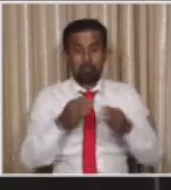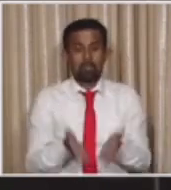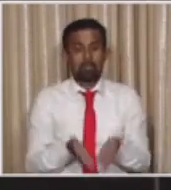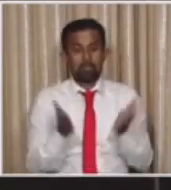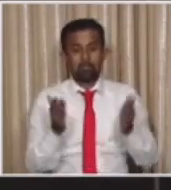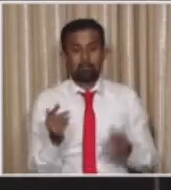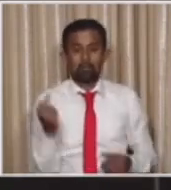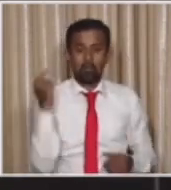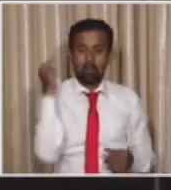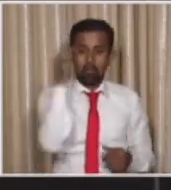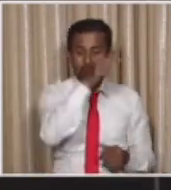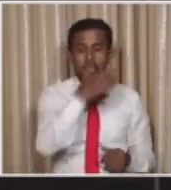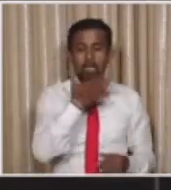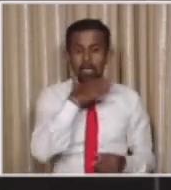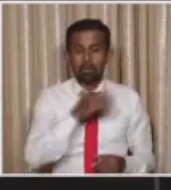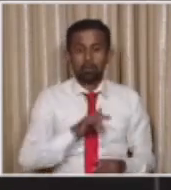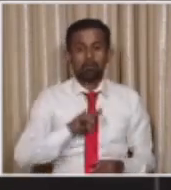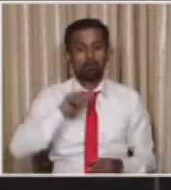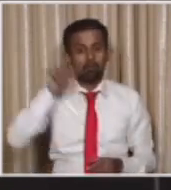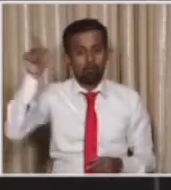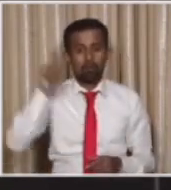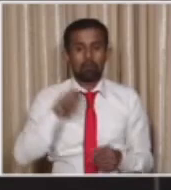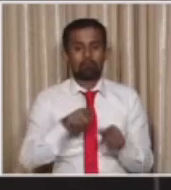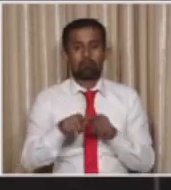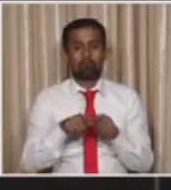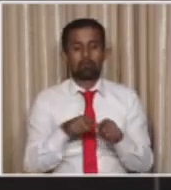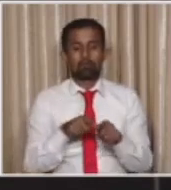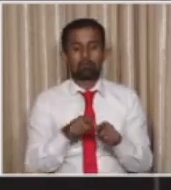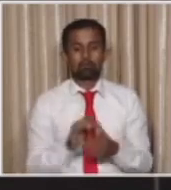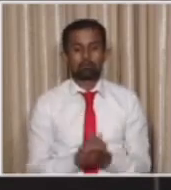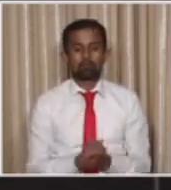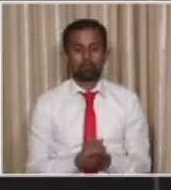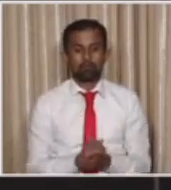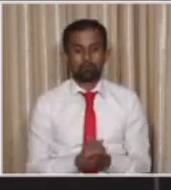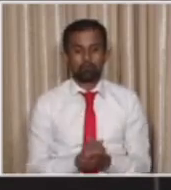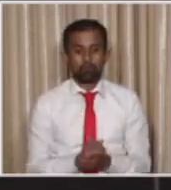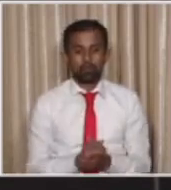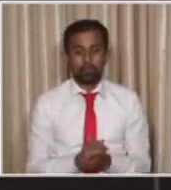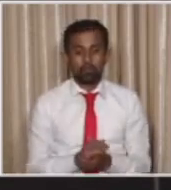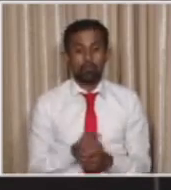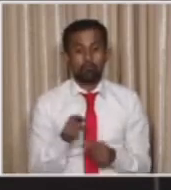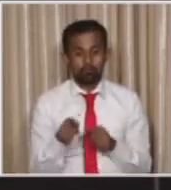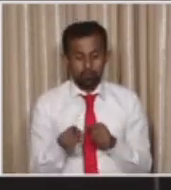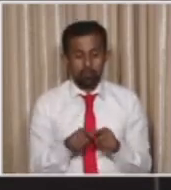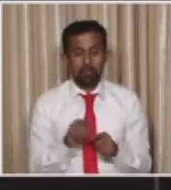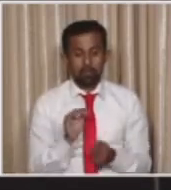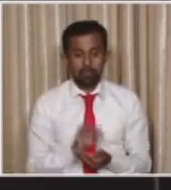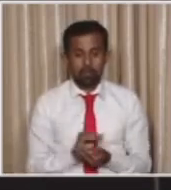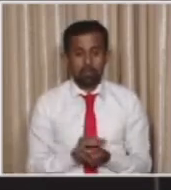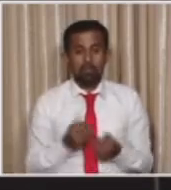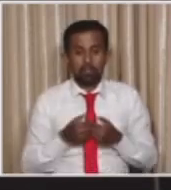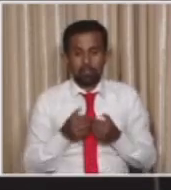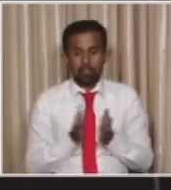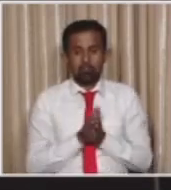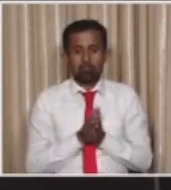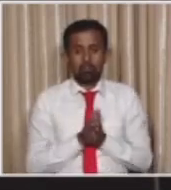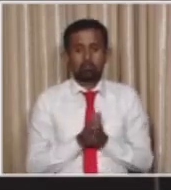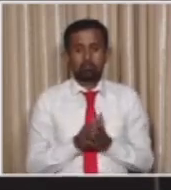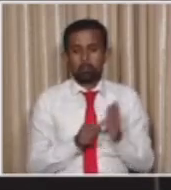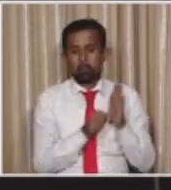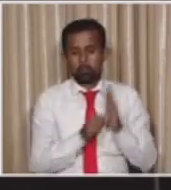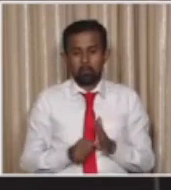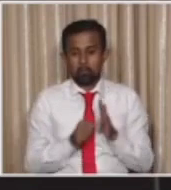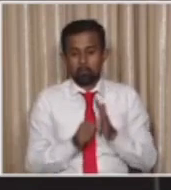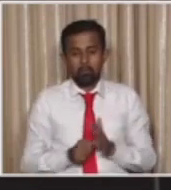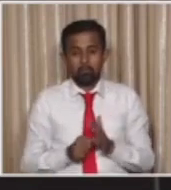ඉන්දියාවට, ගියා එංගලන්තයට. අන්න ඒ වගේ තත්ත්වයක් තමයි තියෙන්නේ. ඒක නිසා එහෙම තියාගෙන ඒ වගේ තමන්ගේම අයට මේ වගේ සලකලා